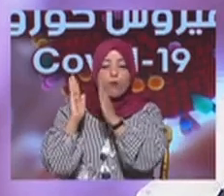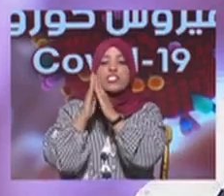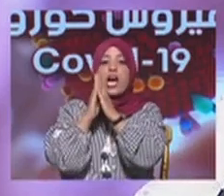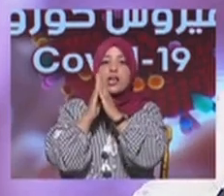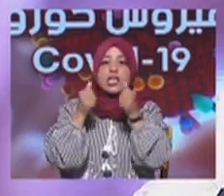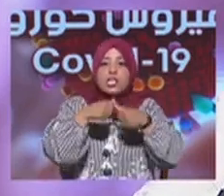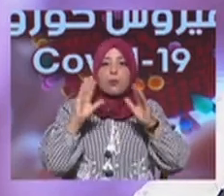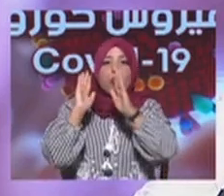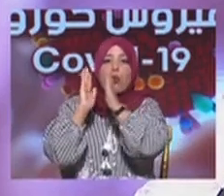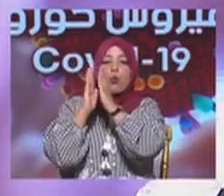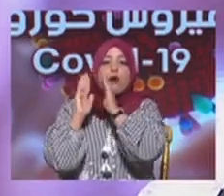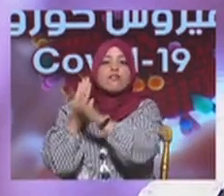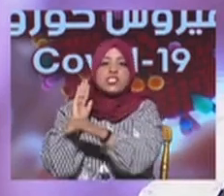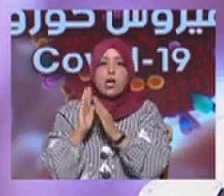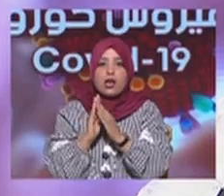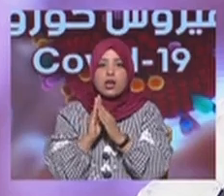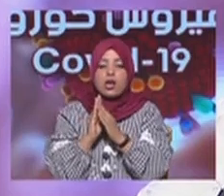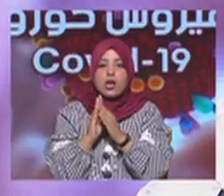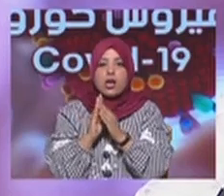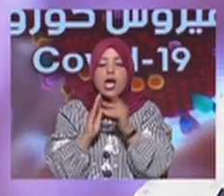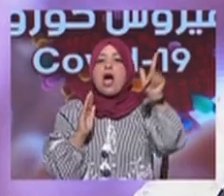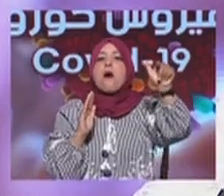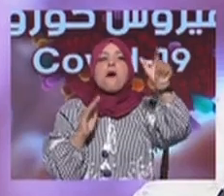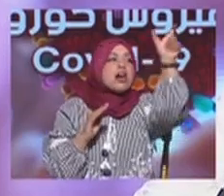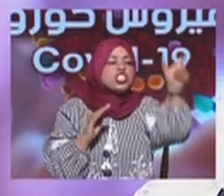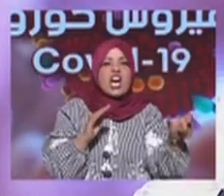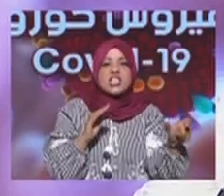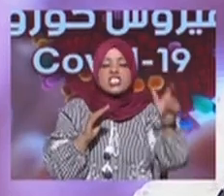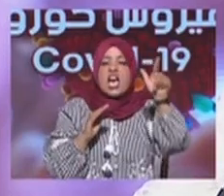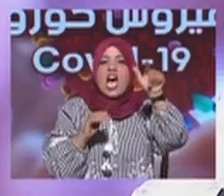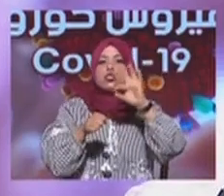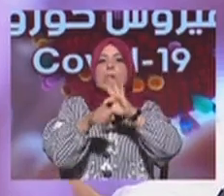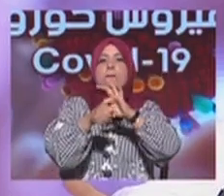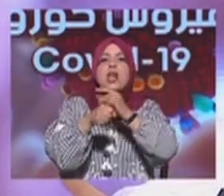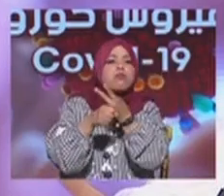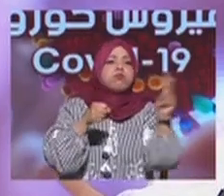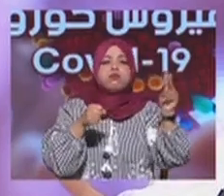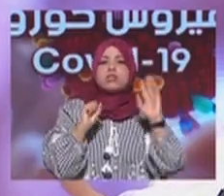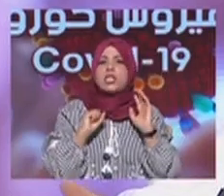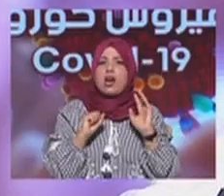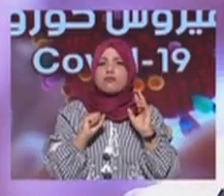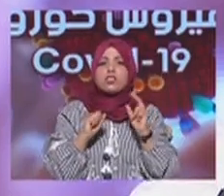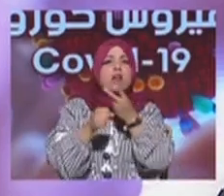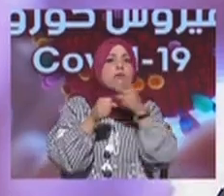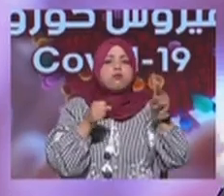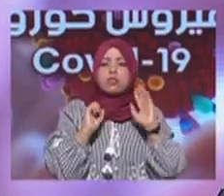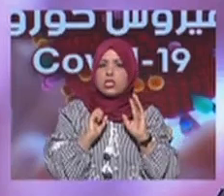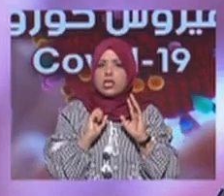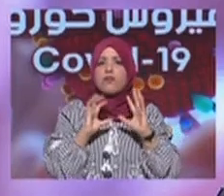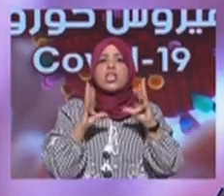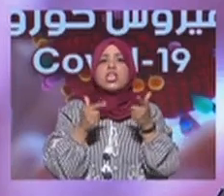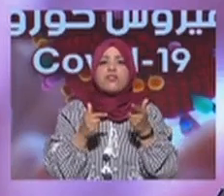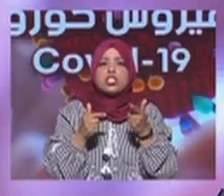الدار والناس اللي عندها امراض مزمنه خاصه راو الفيروس هك شفتوه المختصين والخبراء شافوا اللي